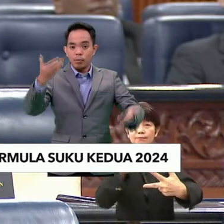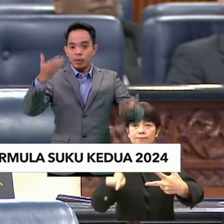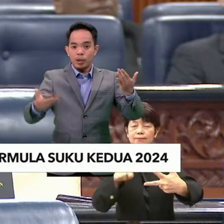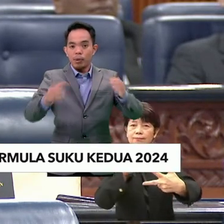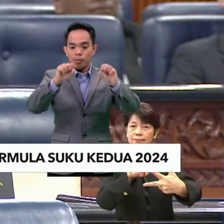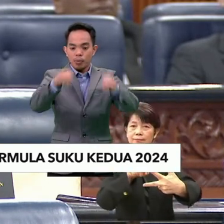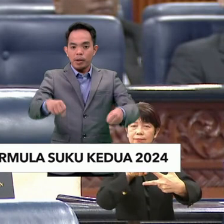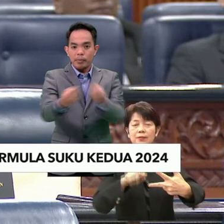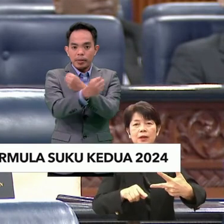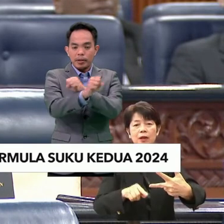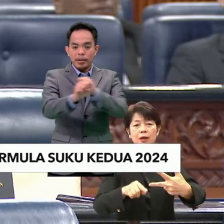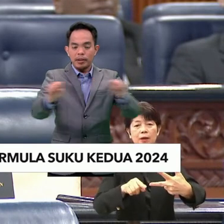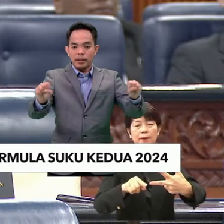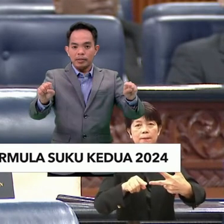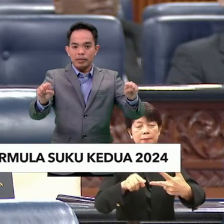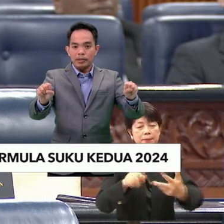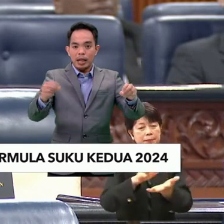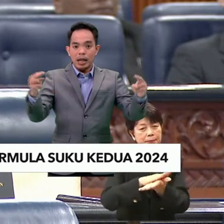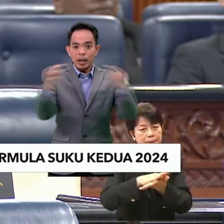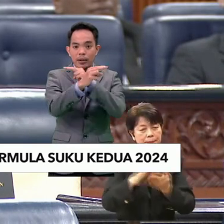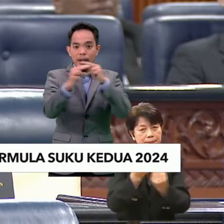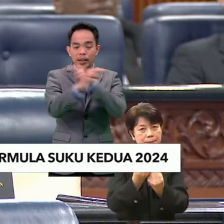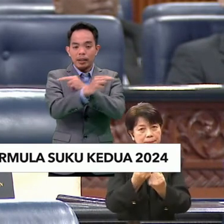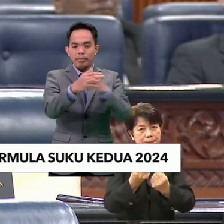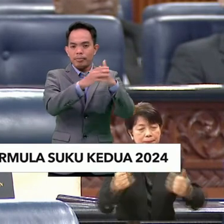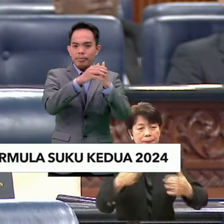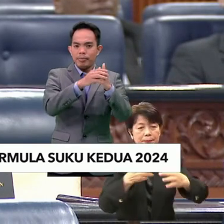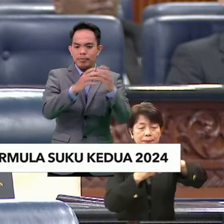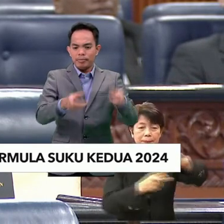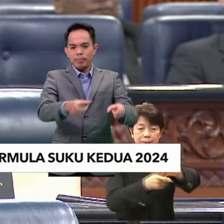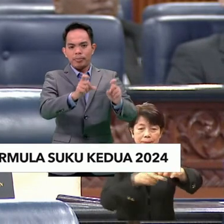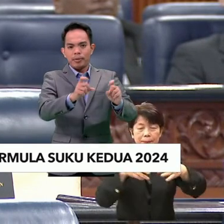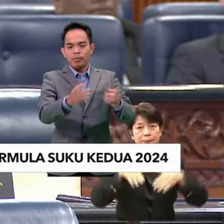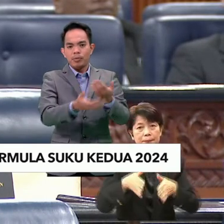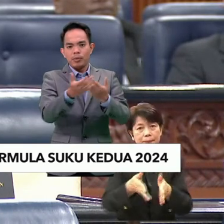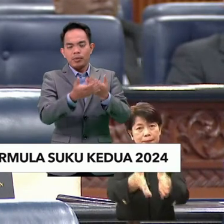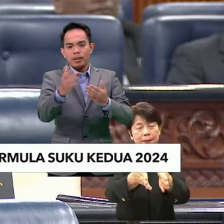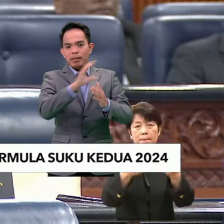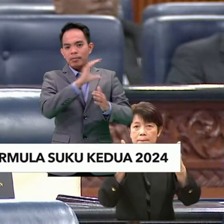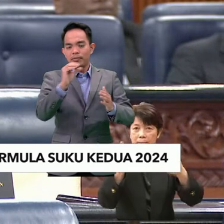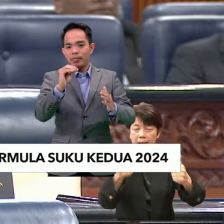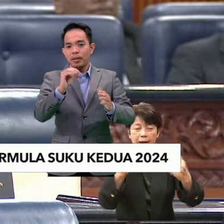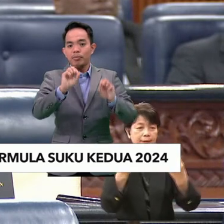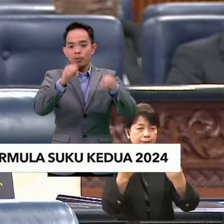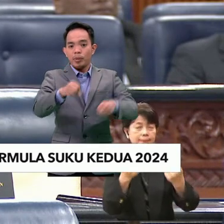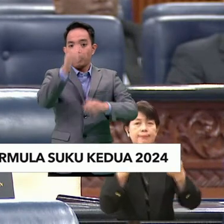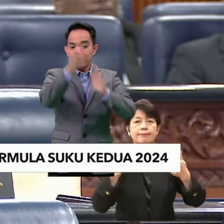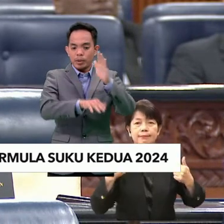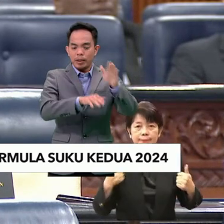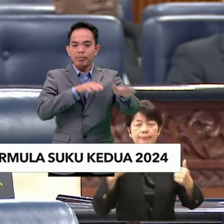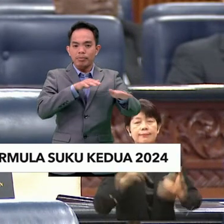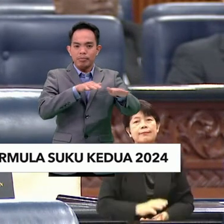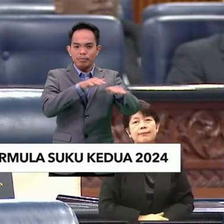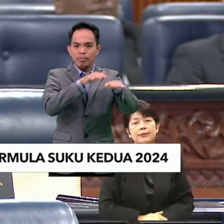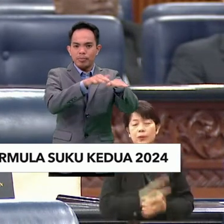menyediakan lebuhraya yang selesa cepat mudah dan cekap serta menangani isu kesesakan yang sering berlaku di